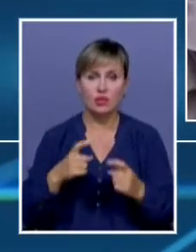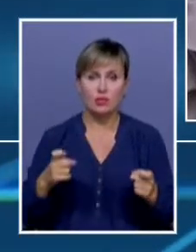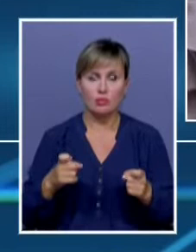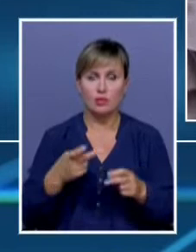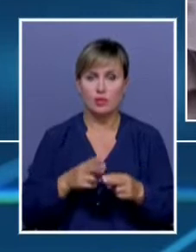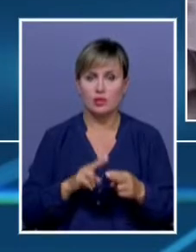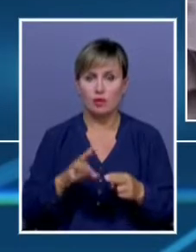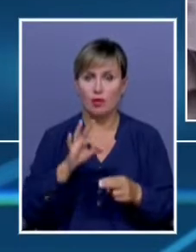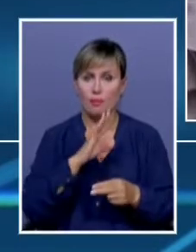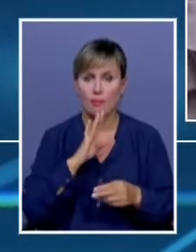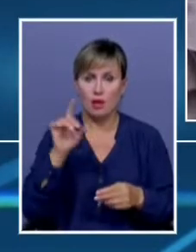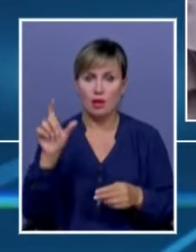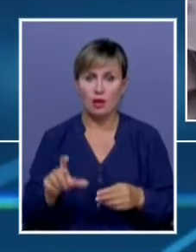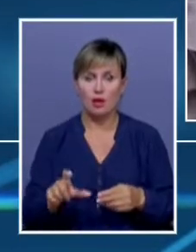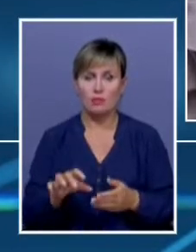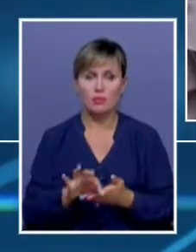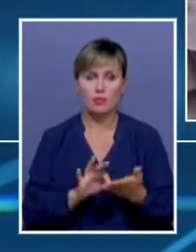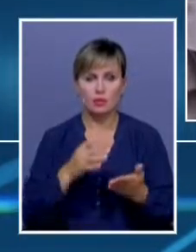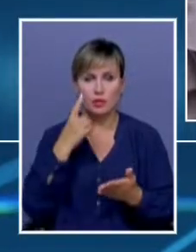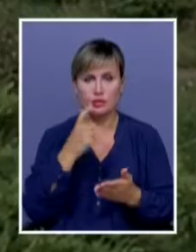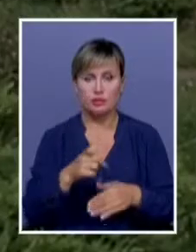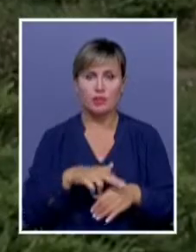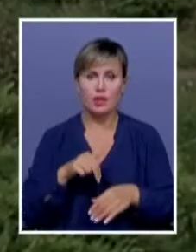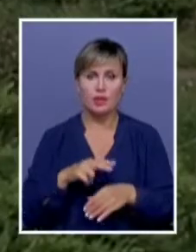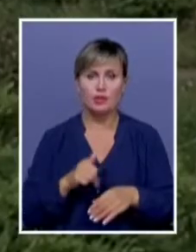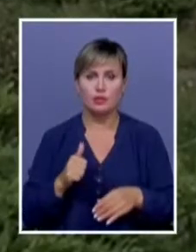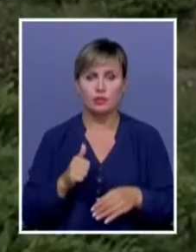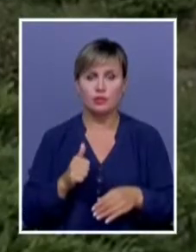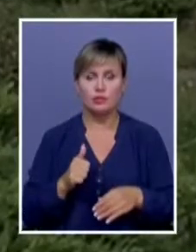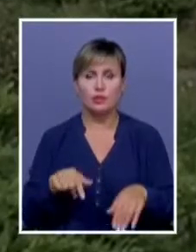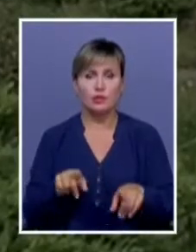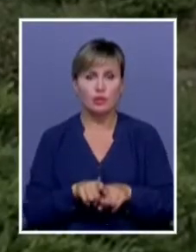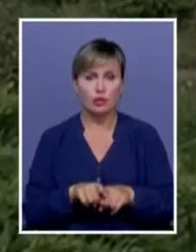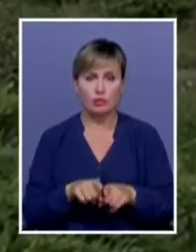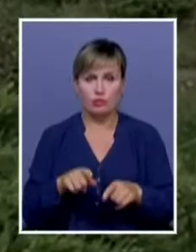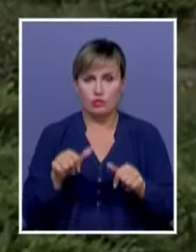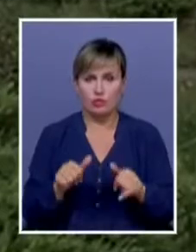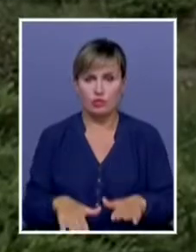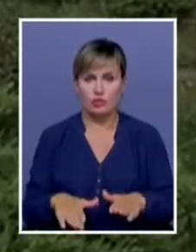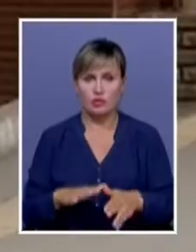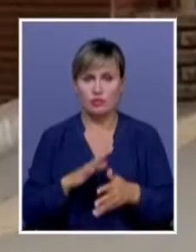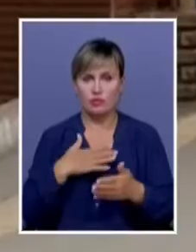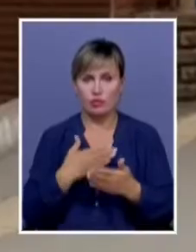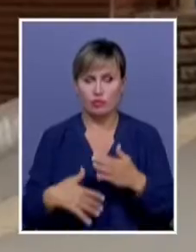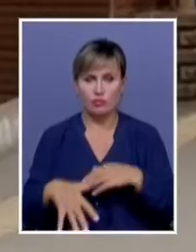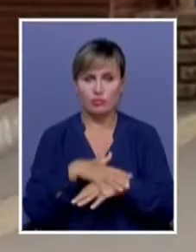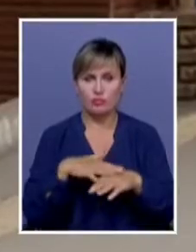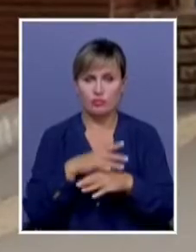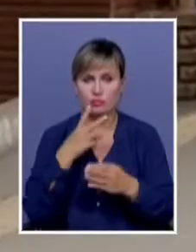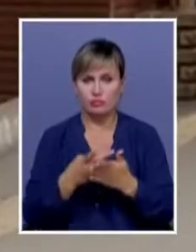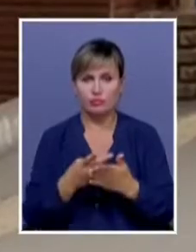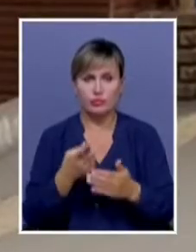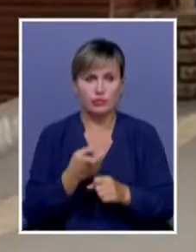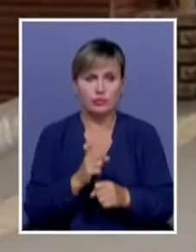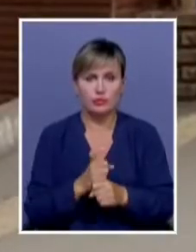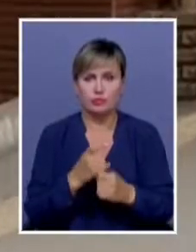биологической матери малыша незамедлительно сообщить об этом в полицию. Разумеется, такой необдуманный поступок в обществе воспринимается крайне